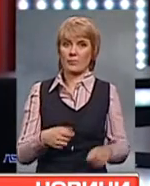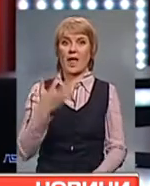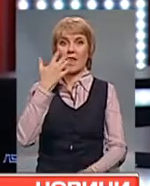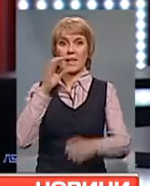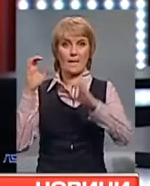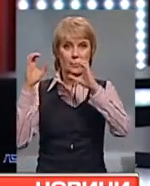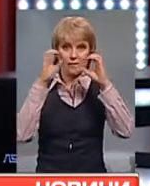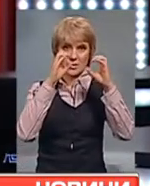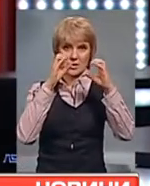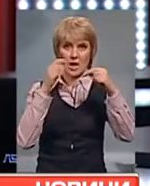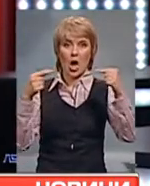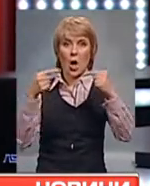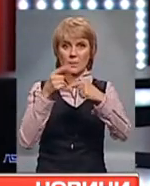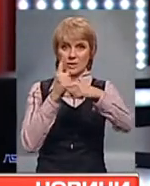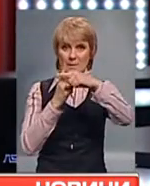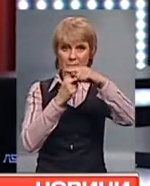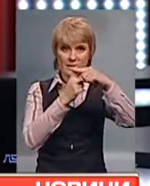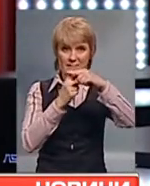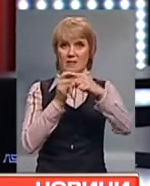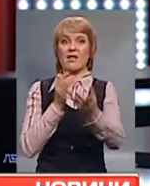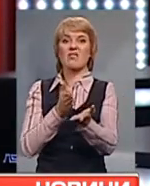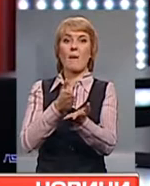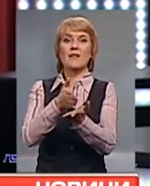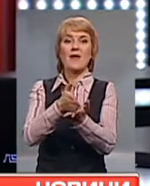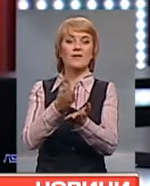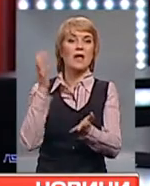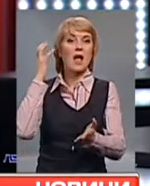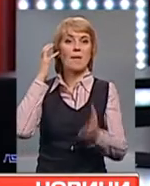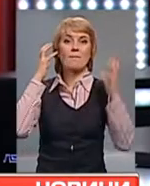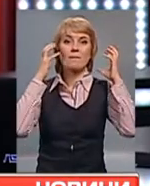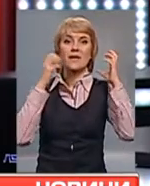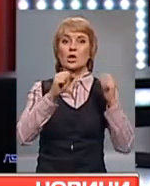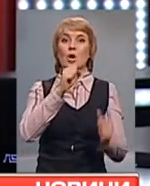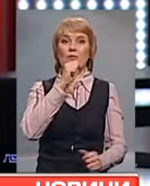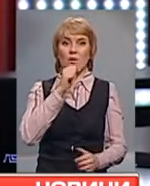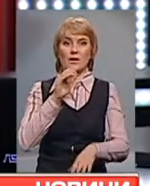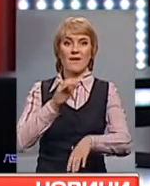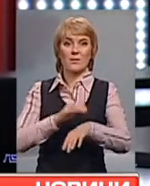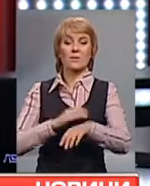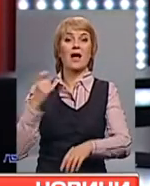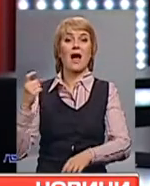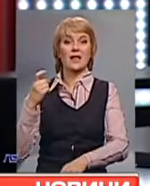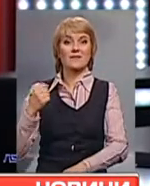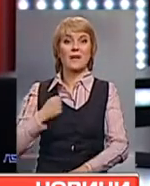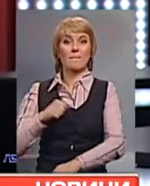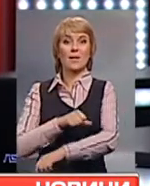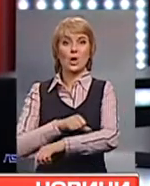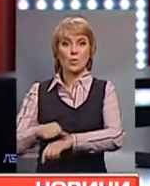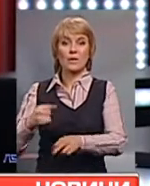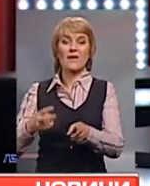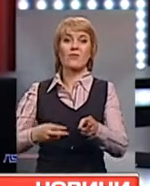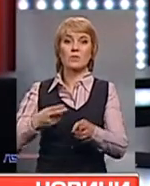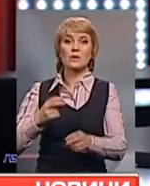Тепловізори, оптичні приціли та направлений мікрофон виявили харківські митники і прикордонники у поїзді «Москва-Кривий Ріг». Ніхто з